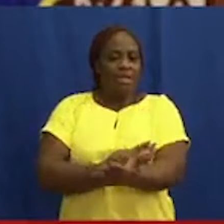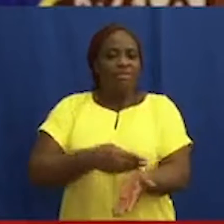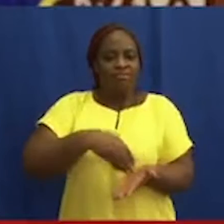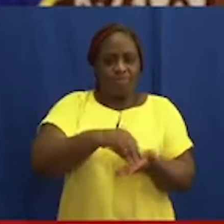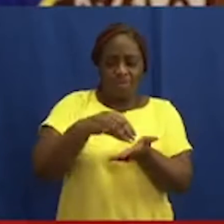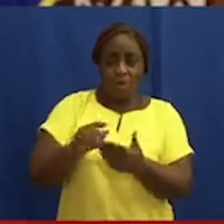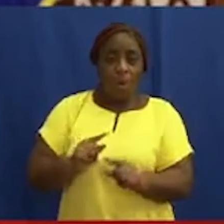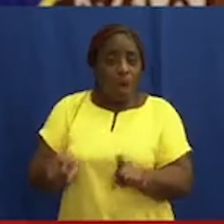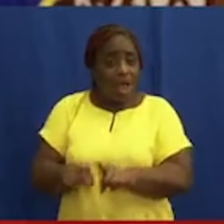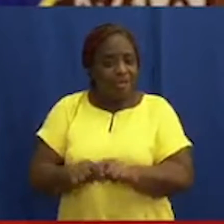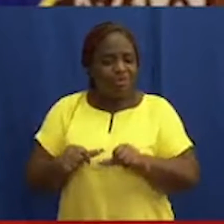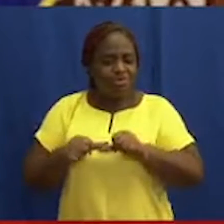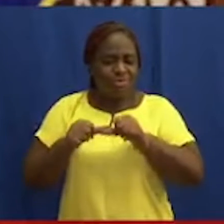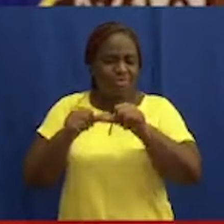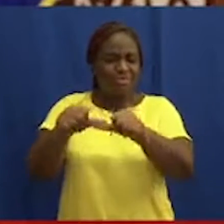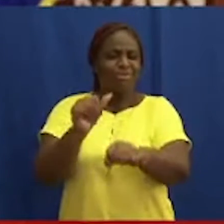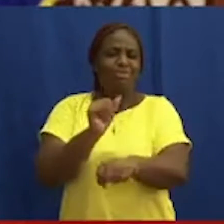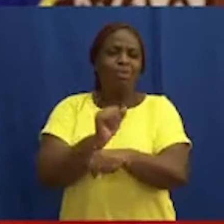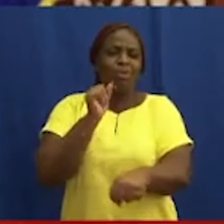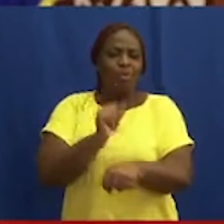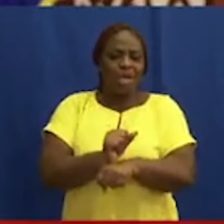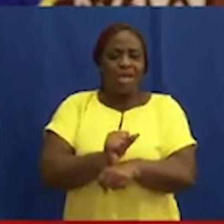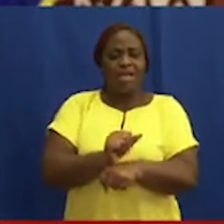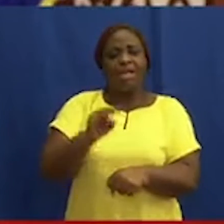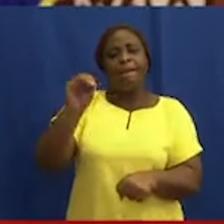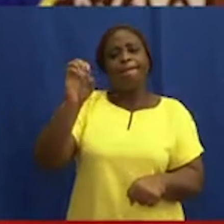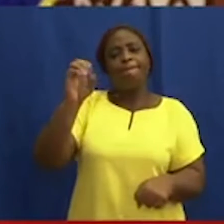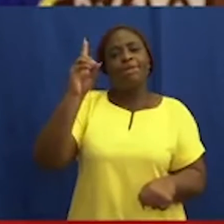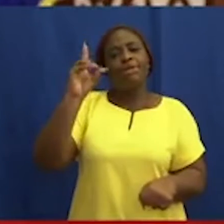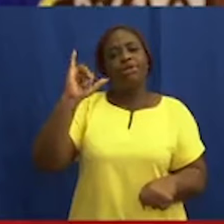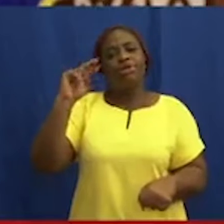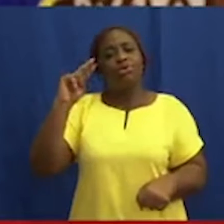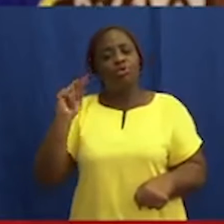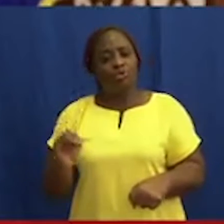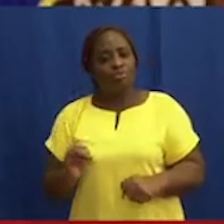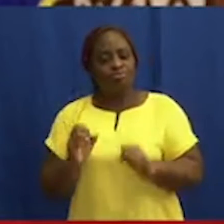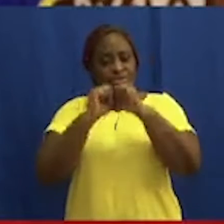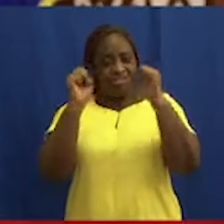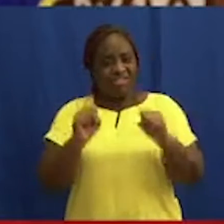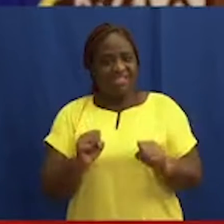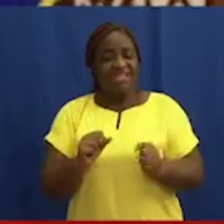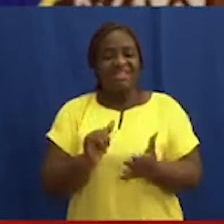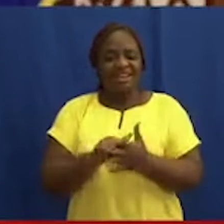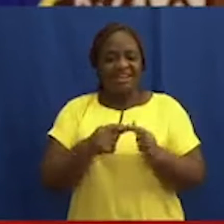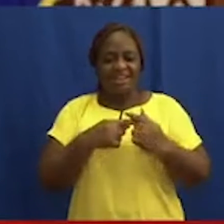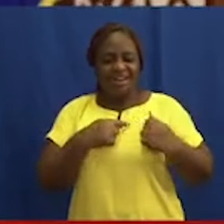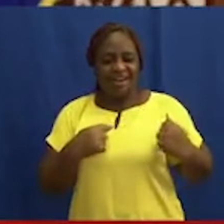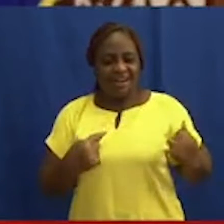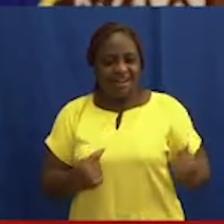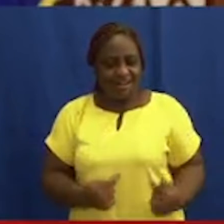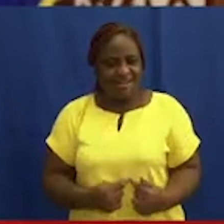mu iya cimma, amma matakan za su zo da tsanani. A cikin tattaunawa da muka gama